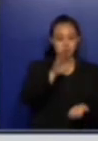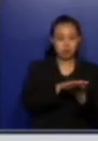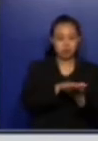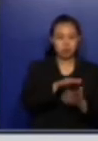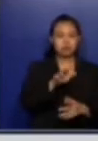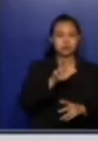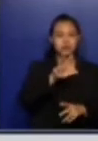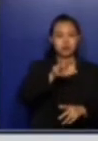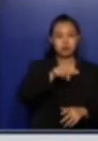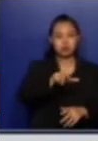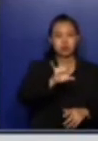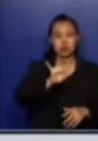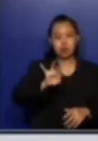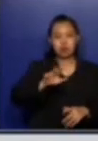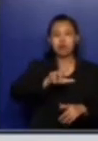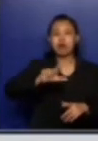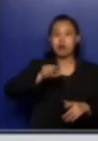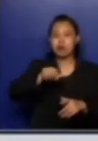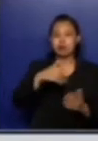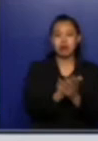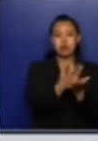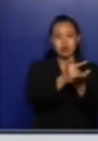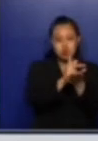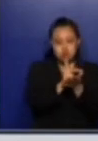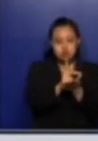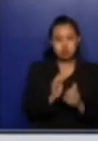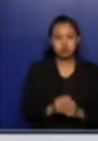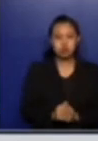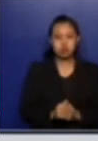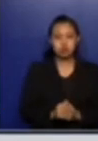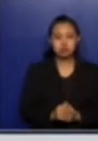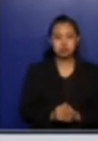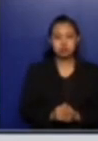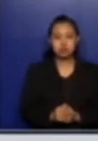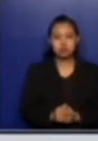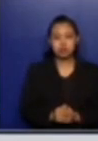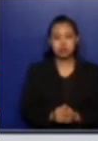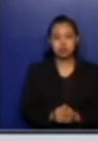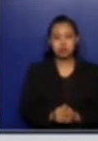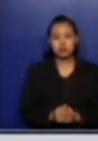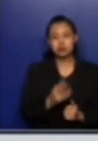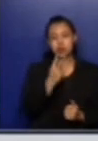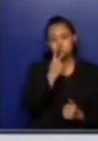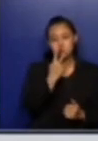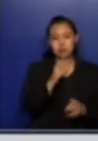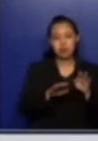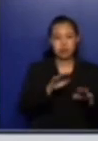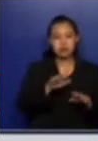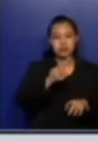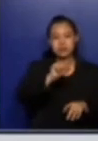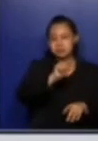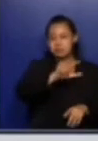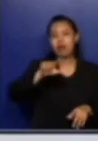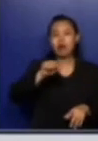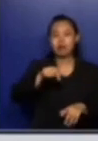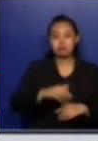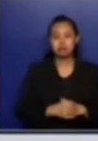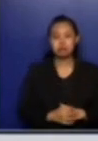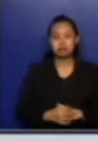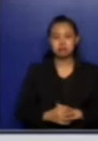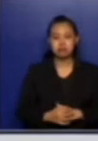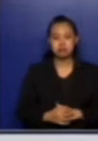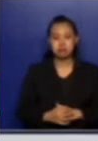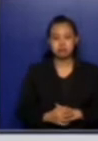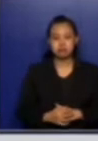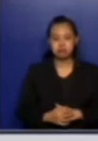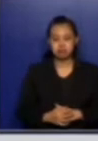3.399 ล้านบาทอันนี้เงินกู้ครับถ้ารวมเป็นเม็ดเงินงบประมาณด้วยนะครับก็ประมาณ20กว่าล้านนะครับ